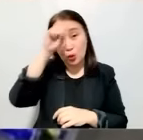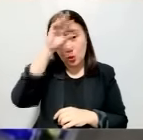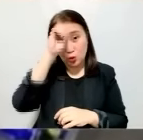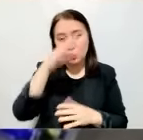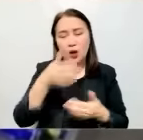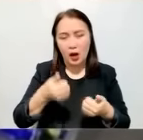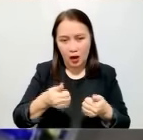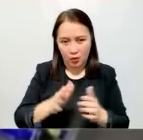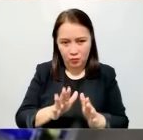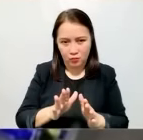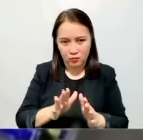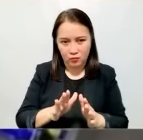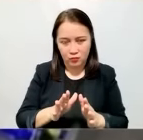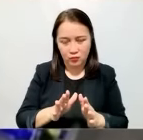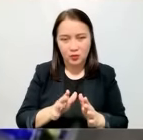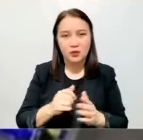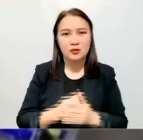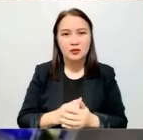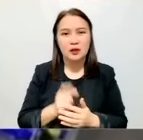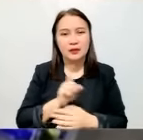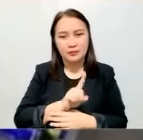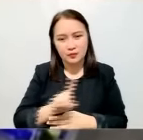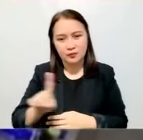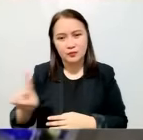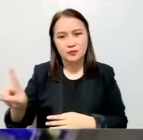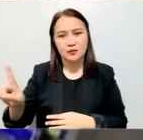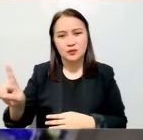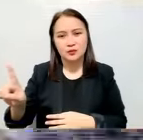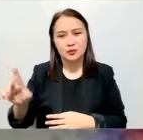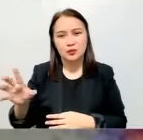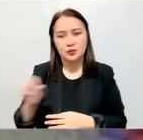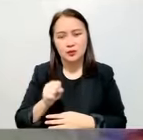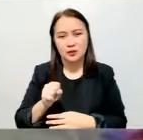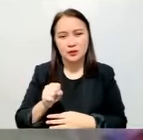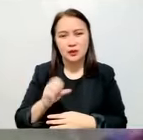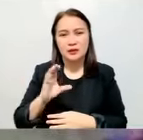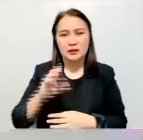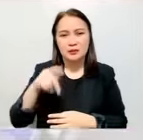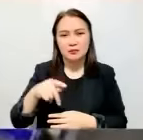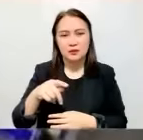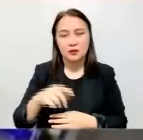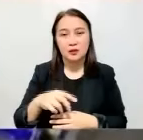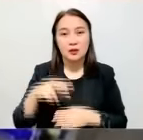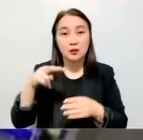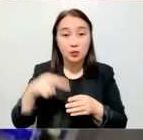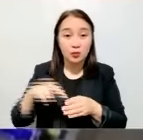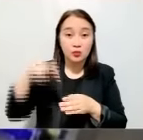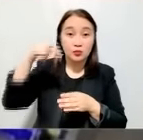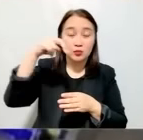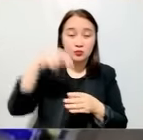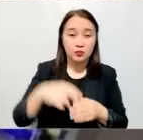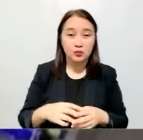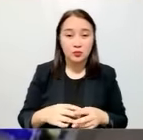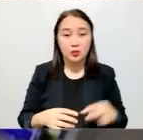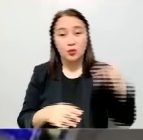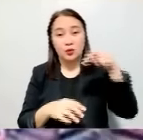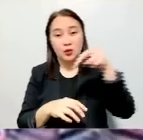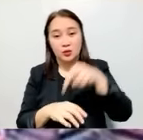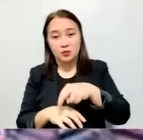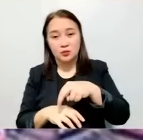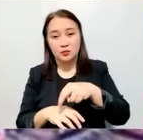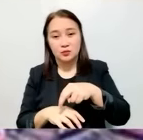sa loob ang matanda para sana kunin ang cellphone na ginagamit sa pagload. Nang biglang, tumalon papasok ng tindahan ng lalaki. At ilang segundo